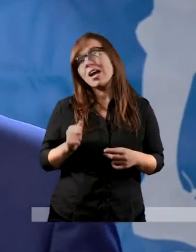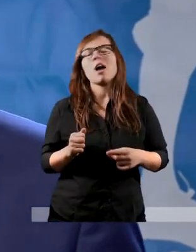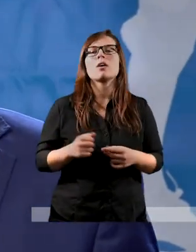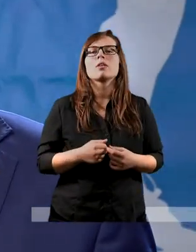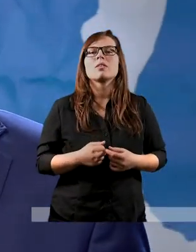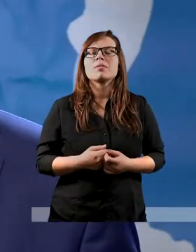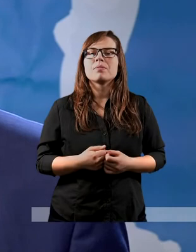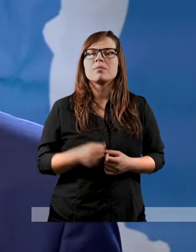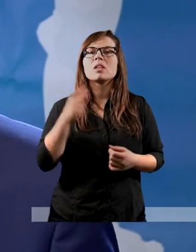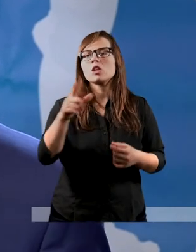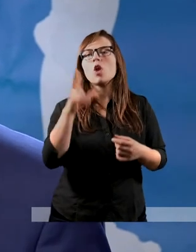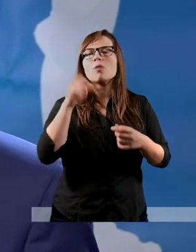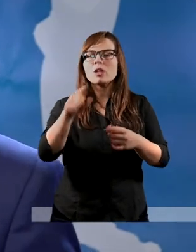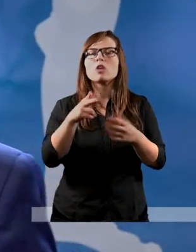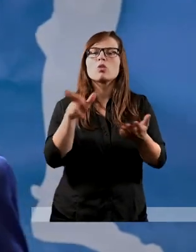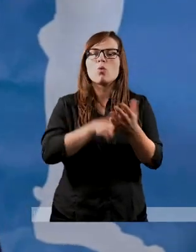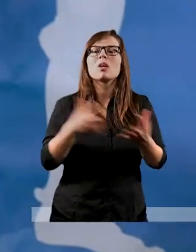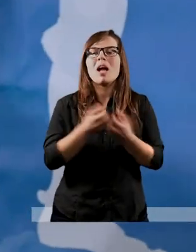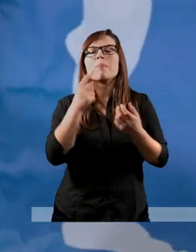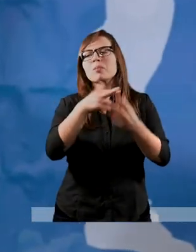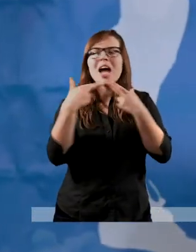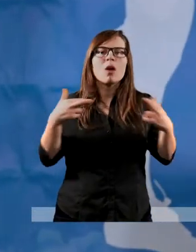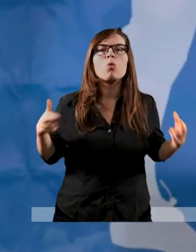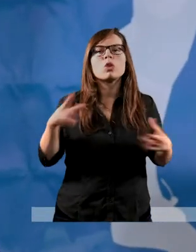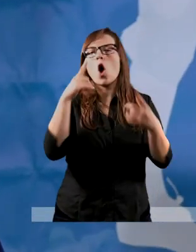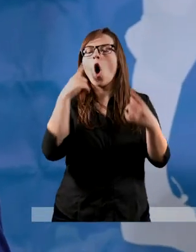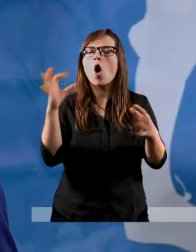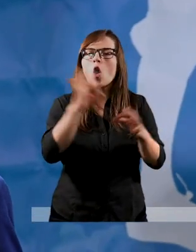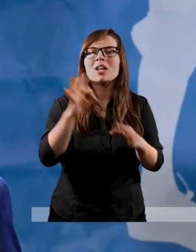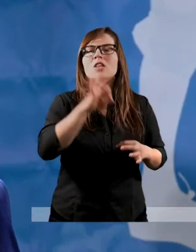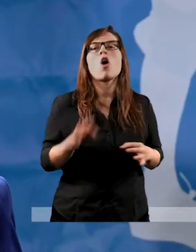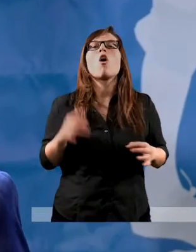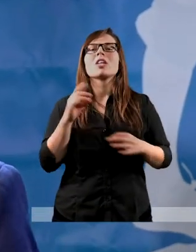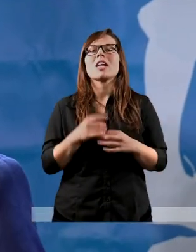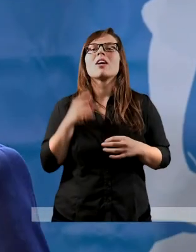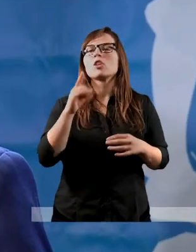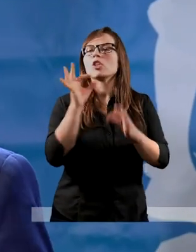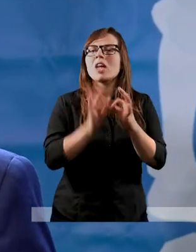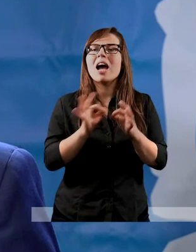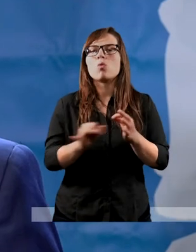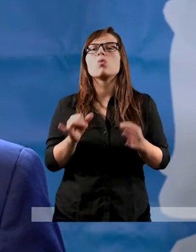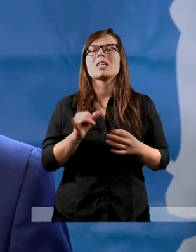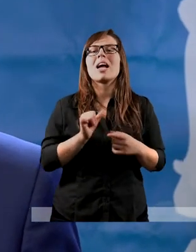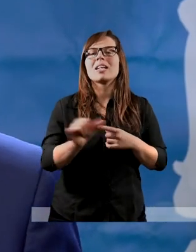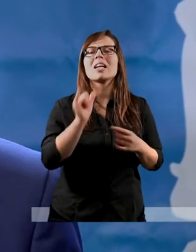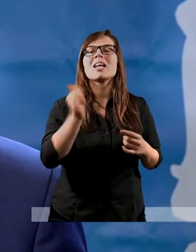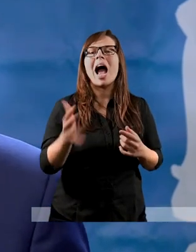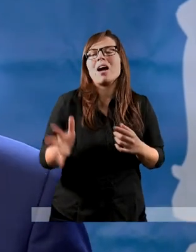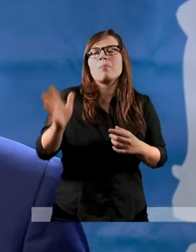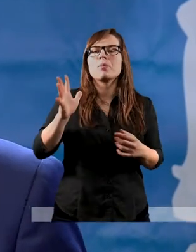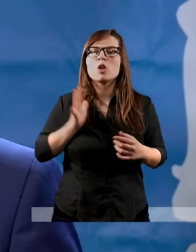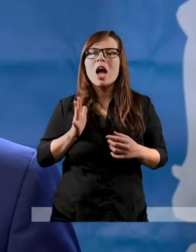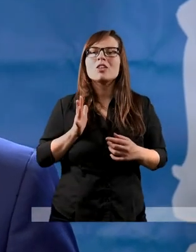dla tych oddziałów specjalnych, którzy znajdą się w przeróżnych okolicznościach, co można jeść, czego nie jeść, jak